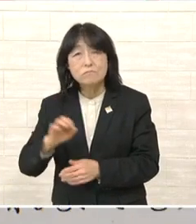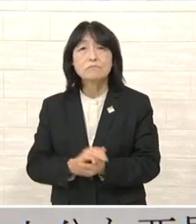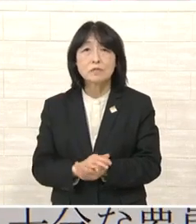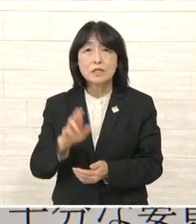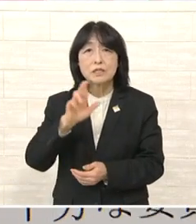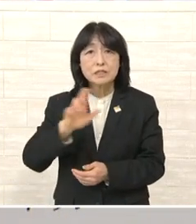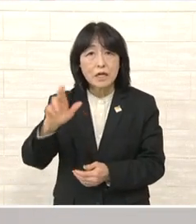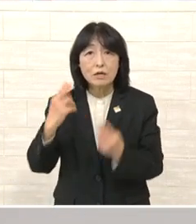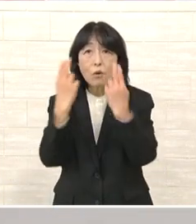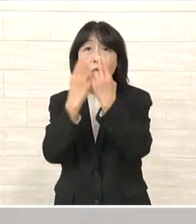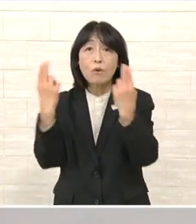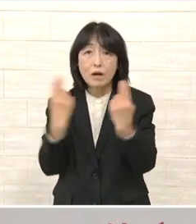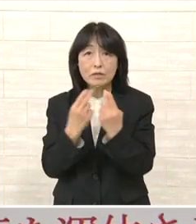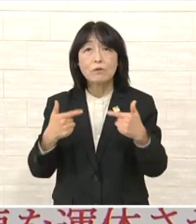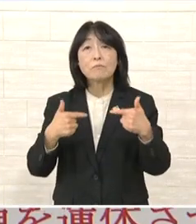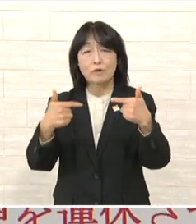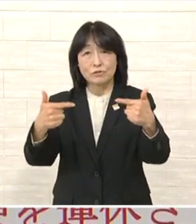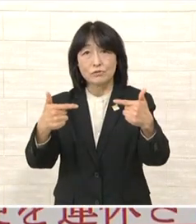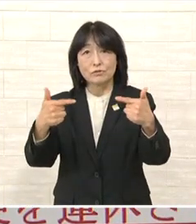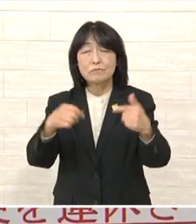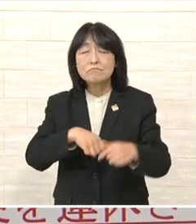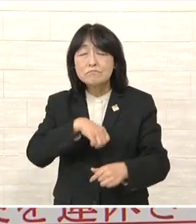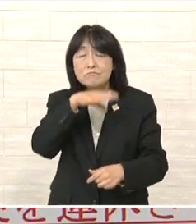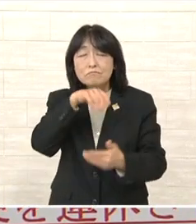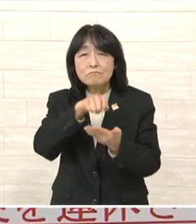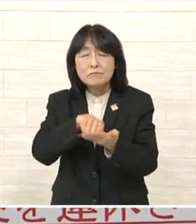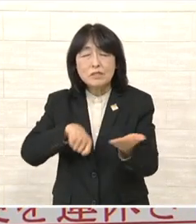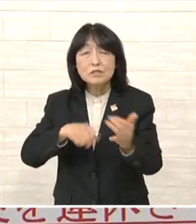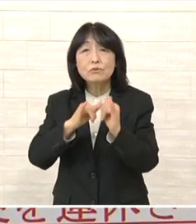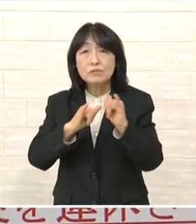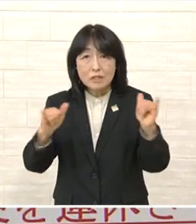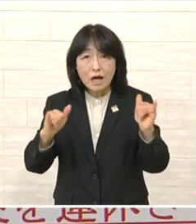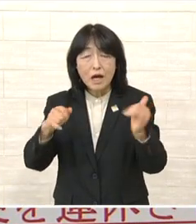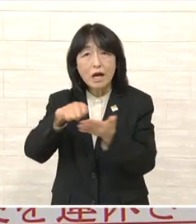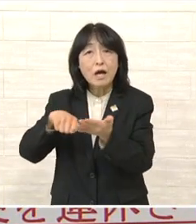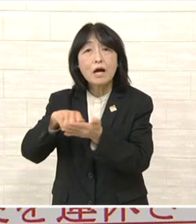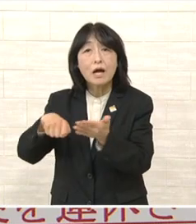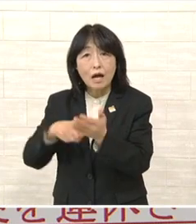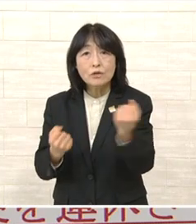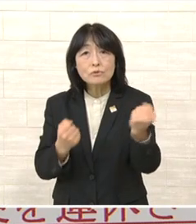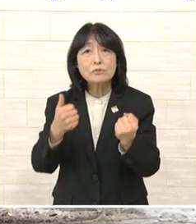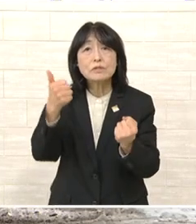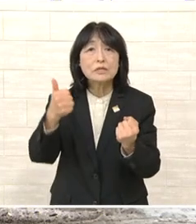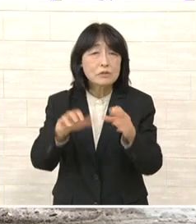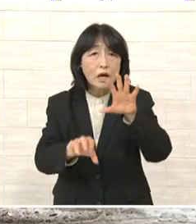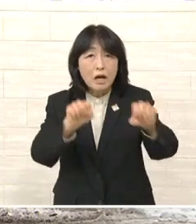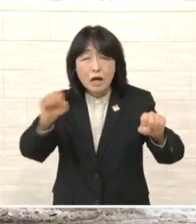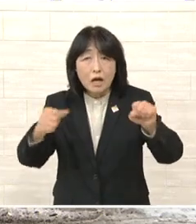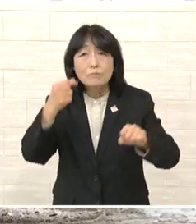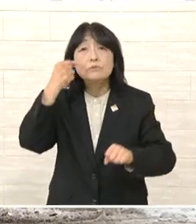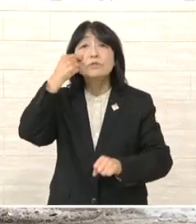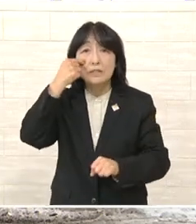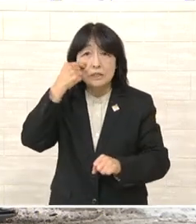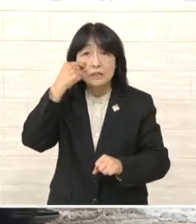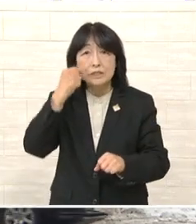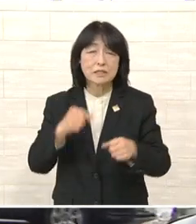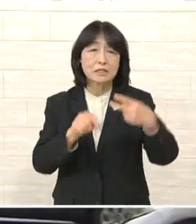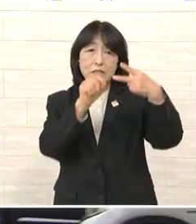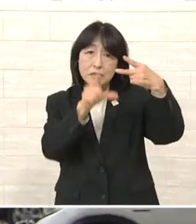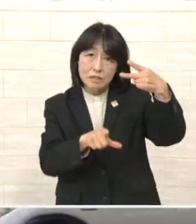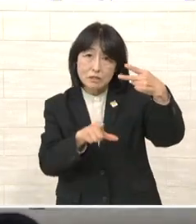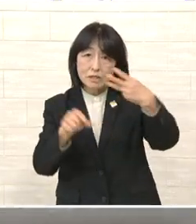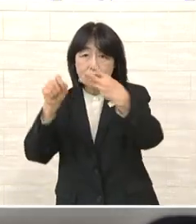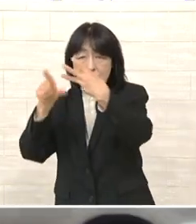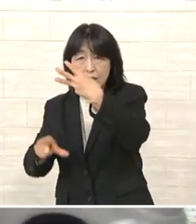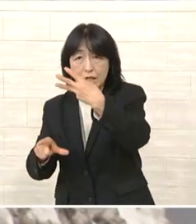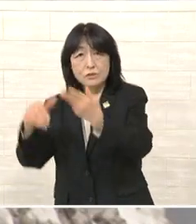JR 北海道バスは定年退職者が相次ぎ運転手の確保ができないため、今月から来月末までコ